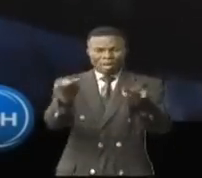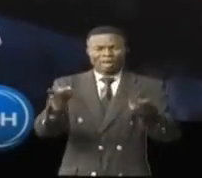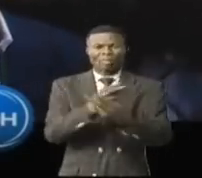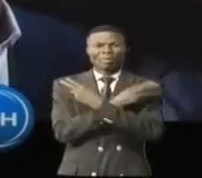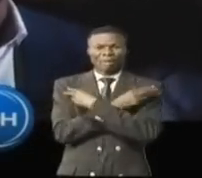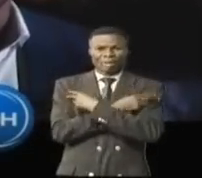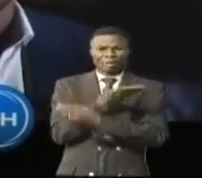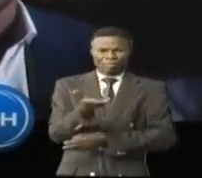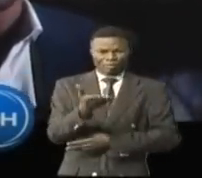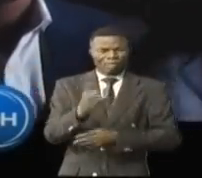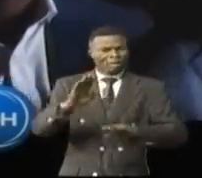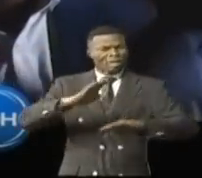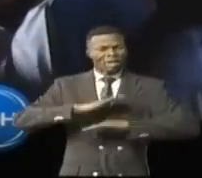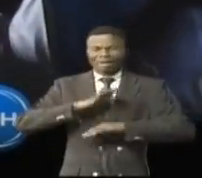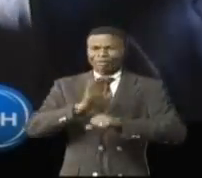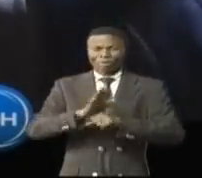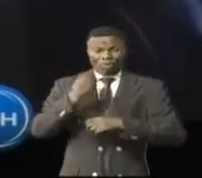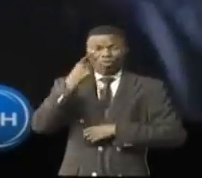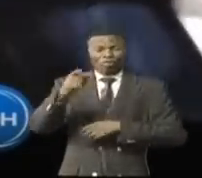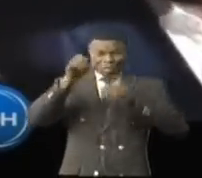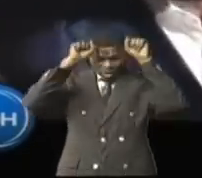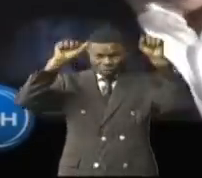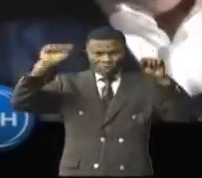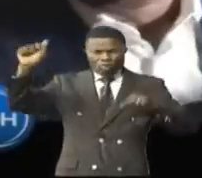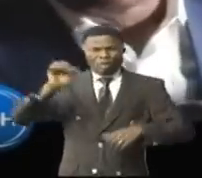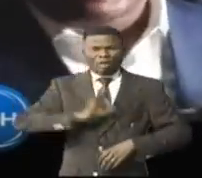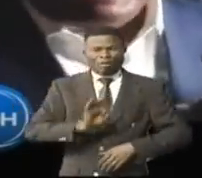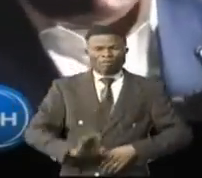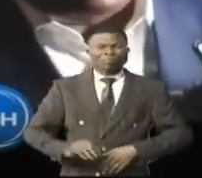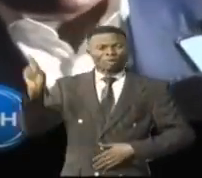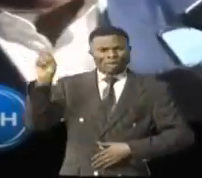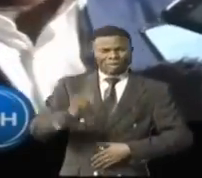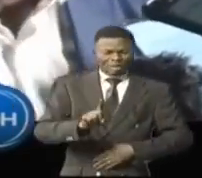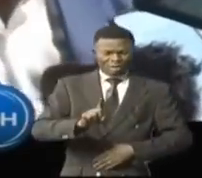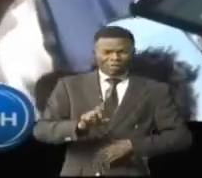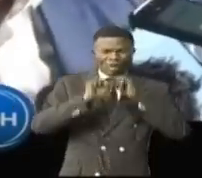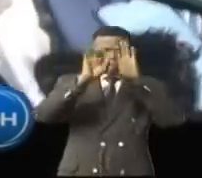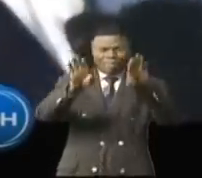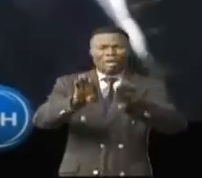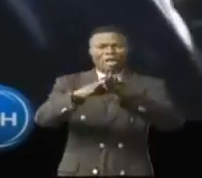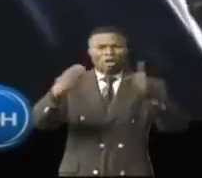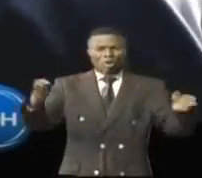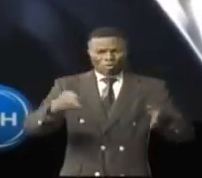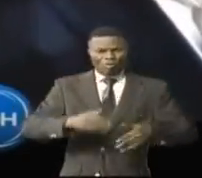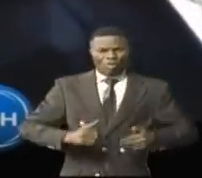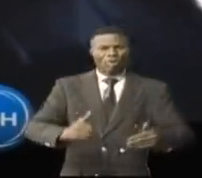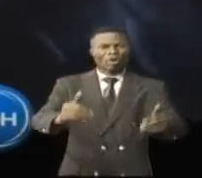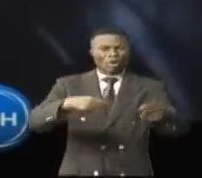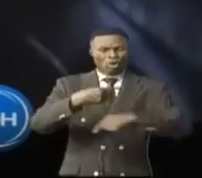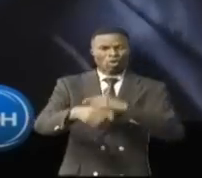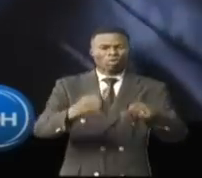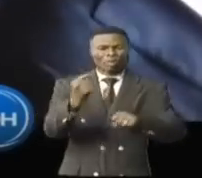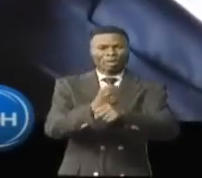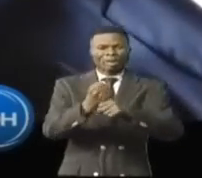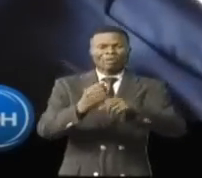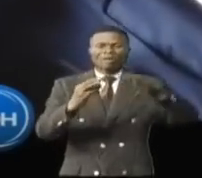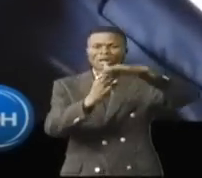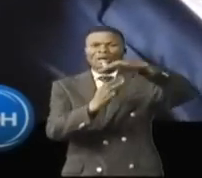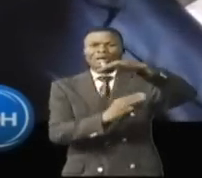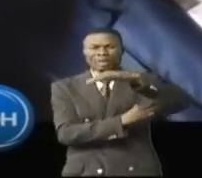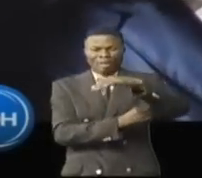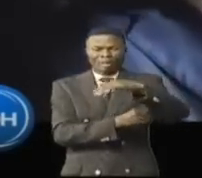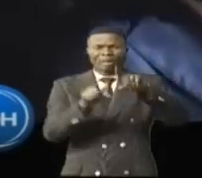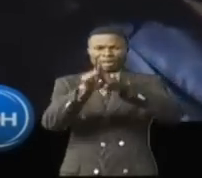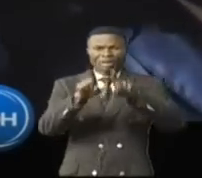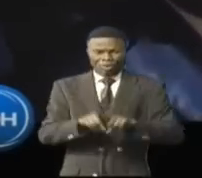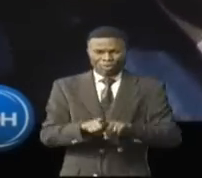sommes plus que satisfaits de voir le président lui-même venir ici visiter l'avancement des travaux du pont. Et de ce fait,